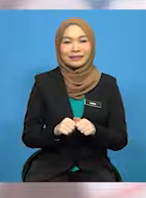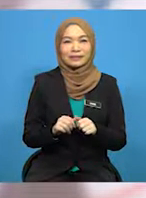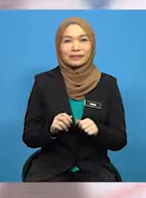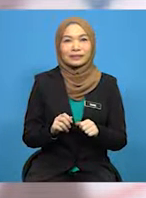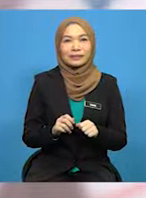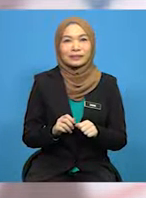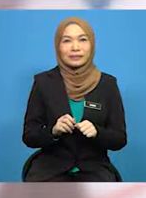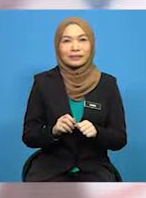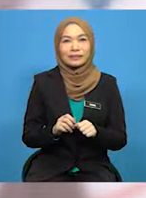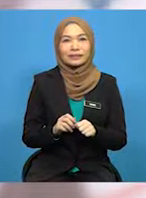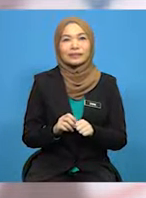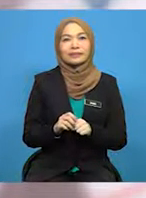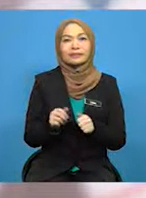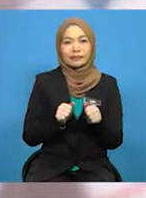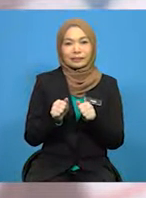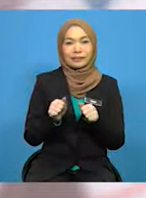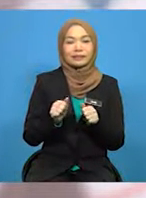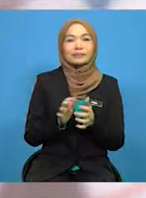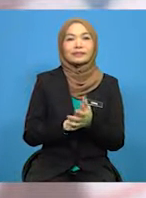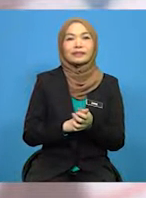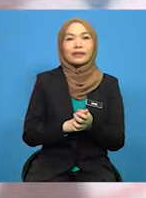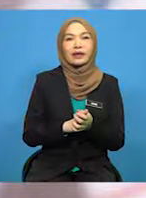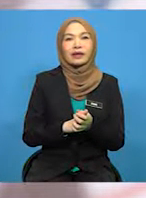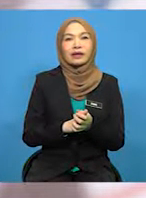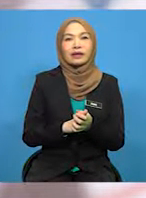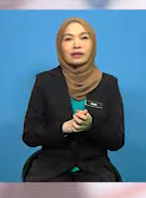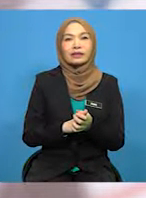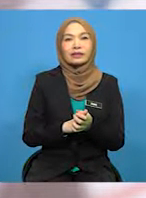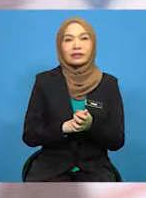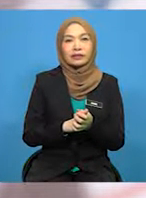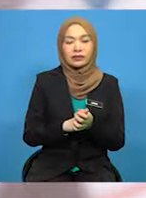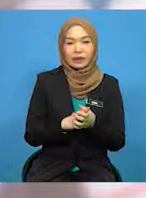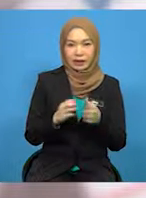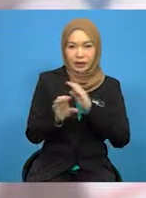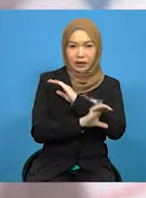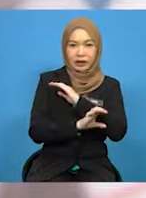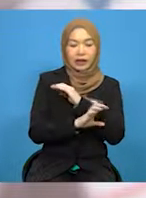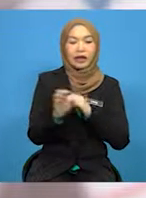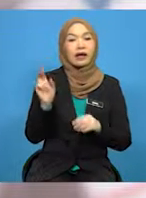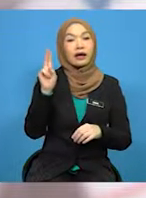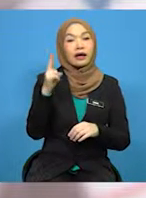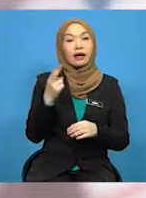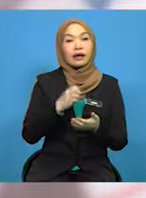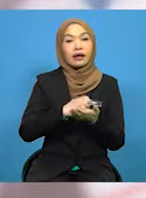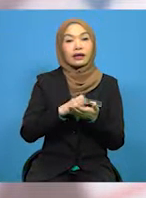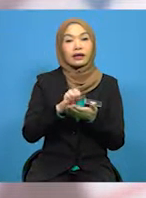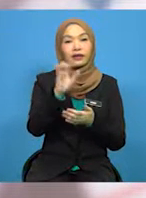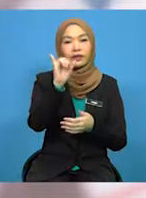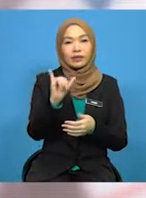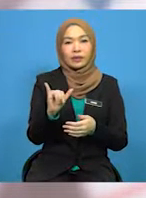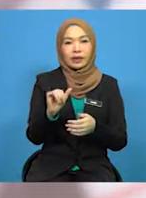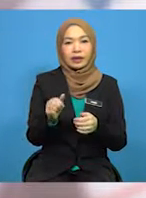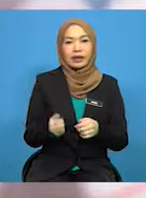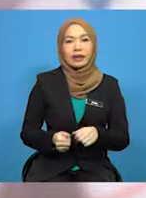prinsip perhitungan pendapatan negara, hanya kegiatan ekonomi yang produktif